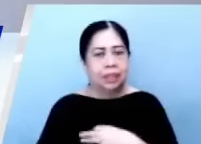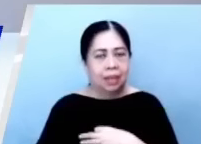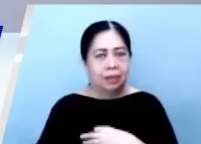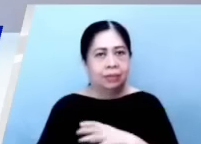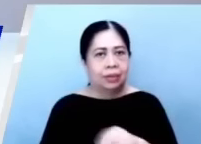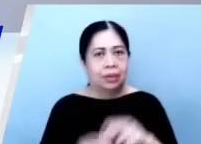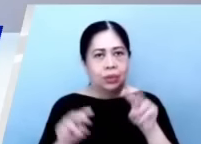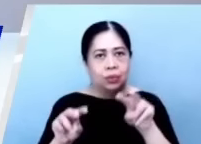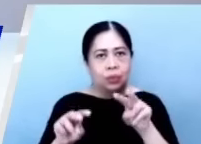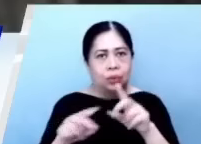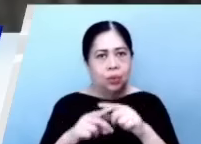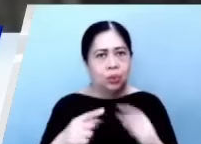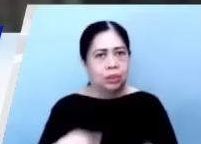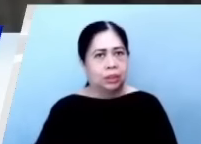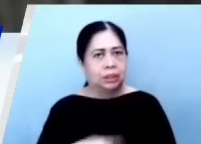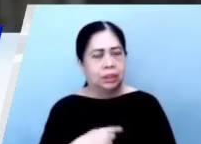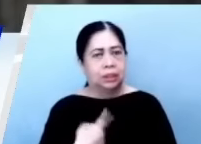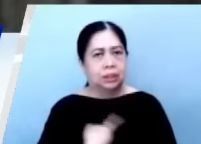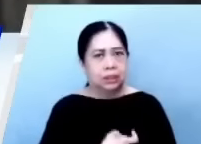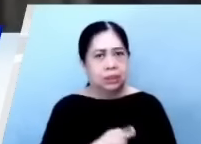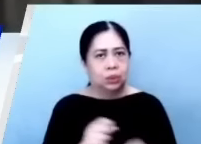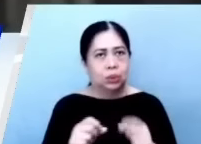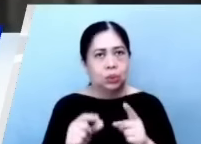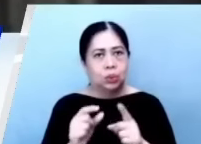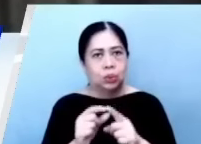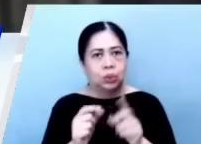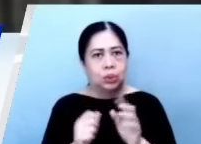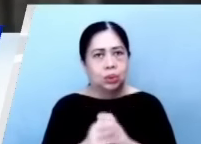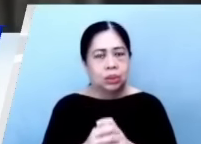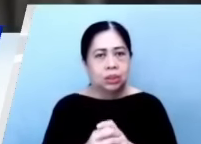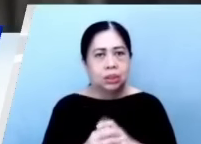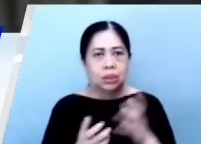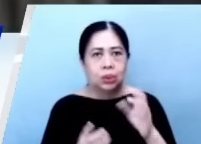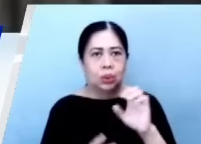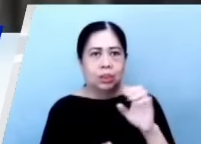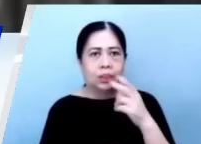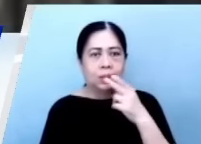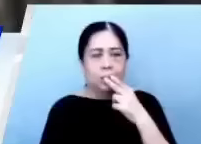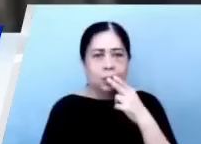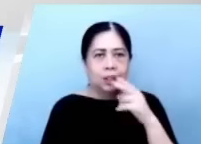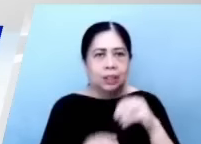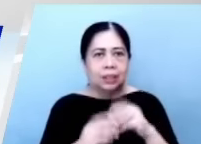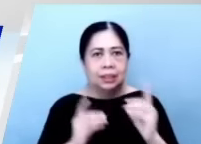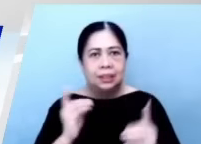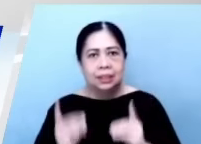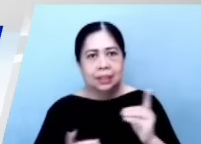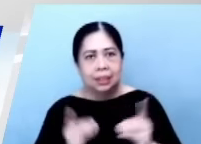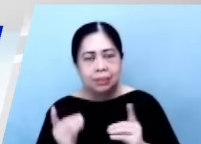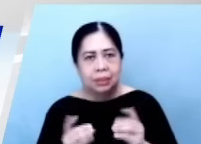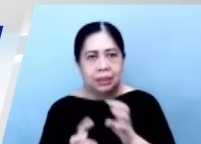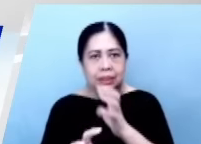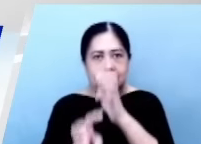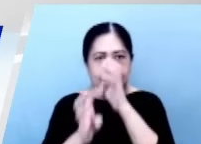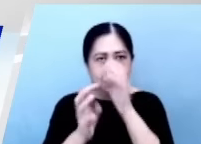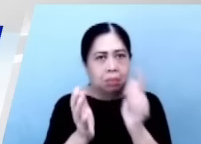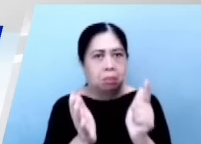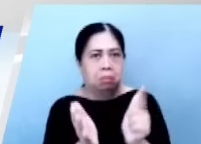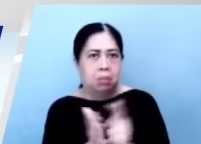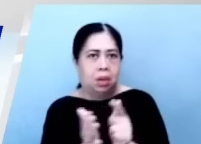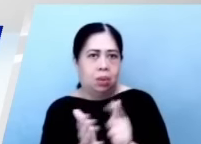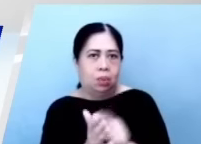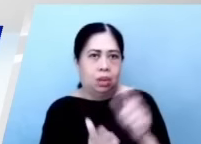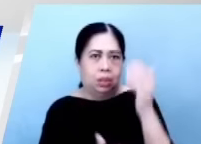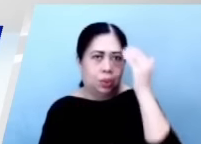na na-offend sa paggamit ng aktor ng e-cigarette sa set ng isang drama series. Mahigpit na ipinagbabawal sa South Korea